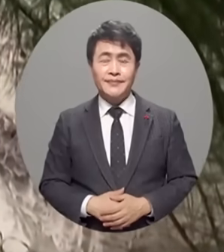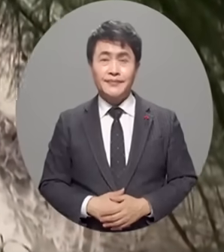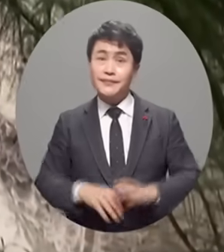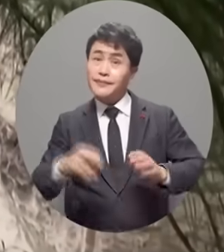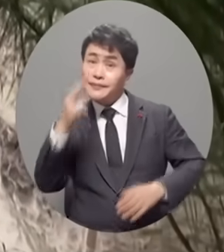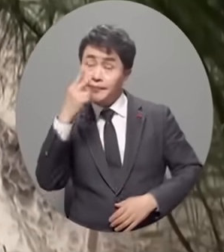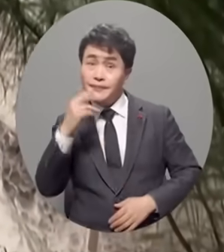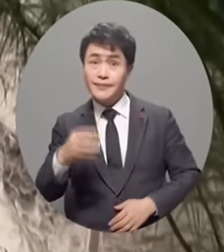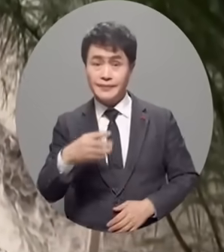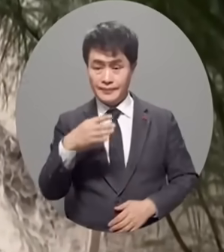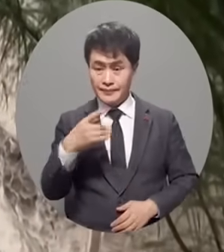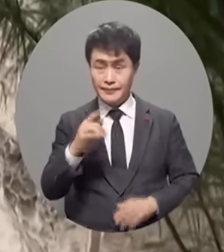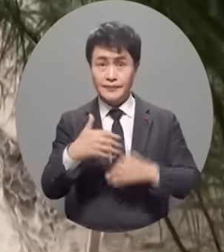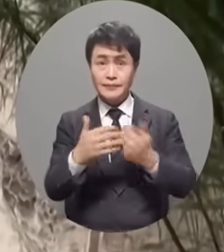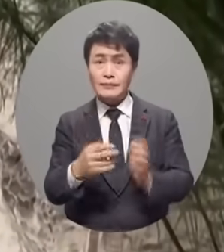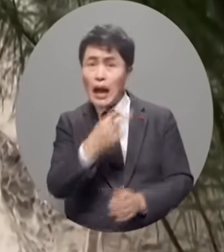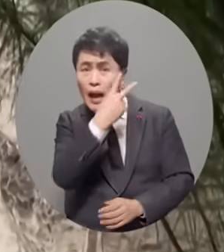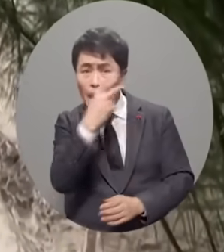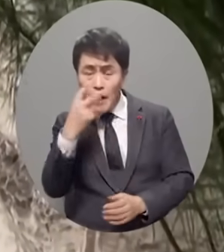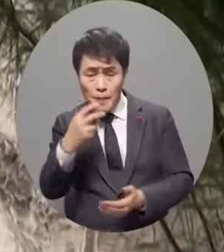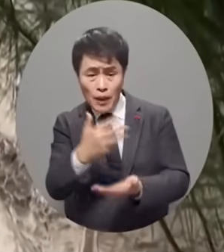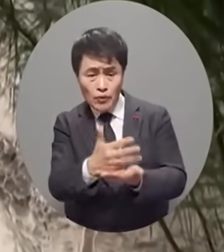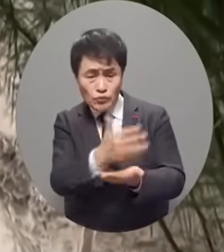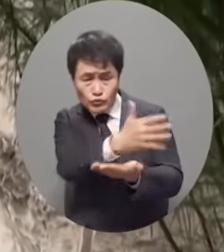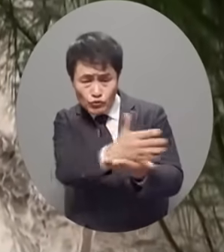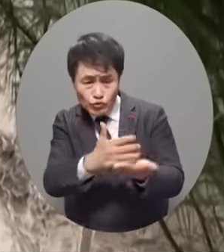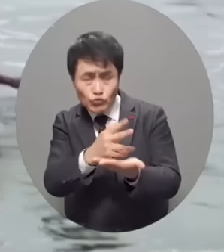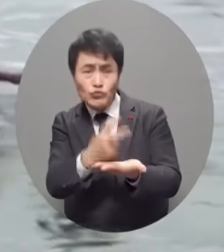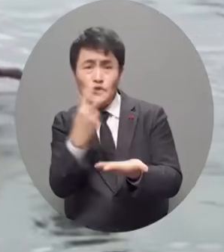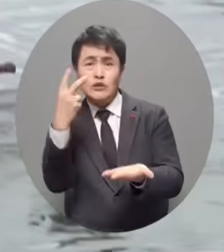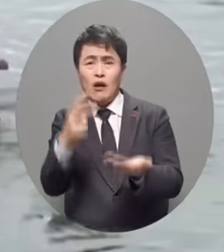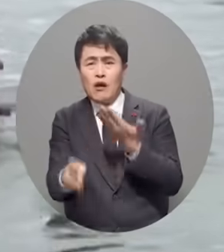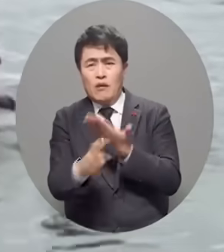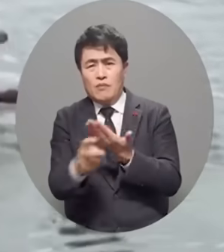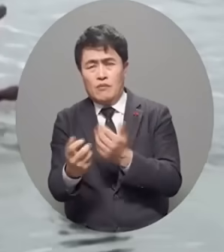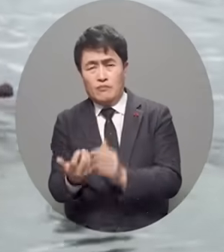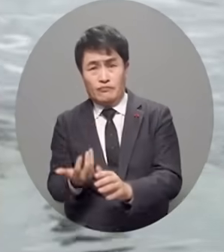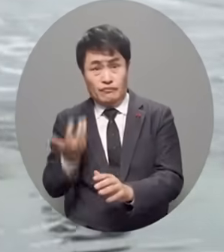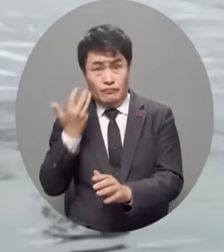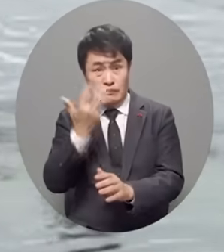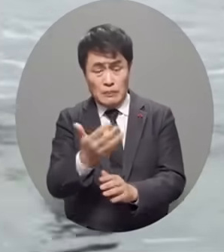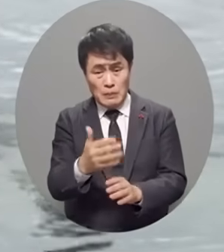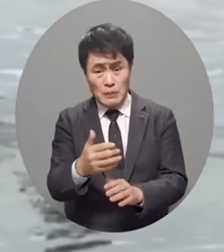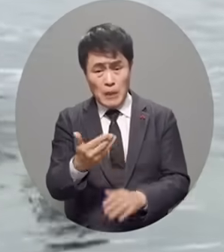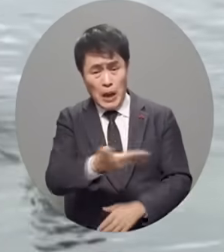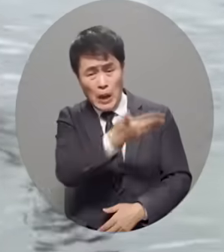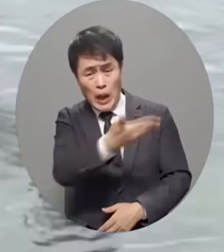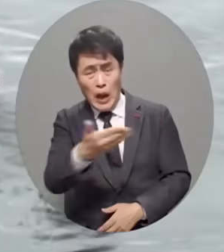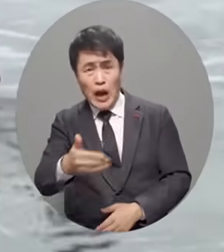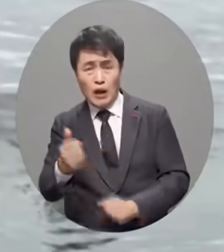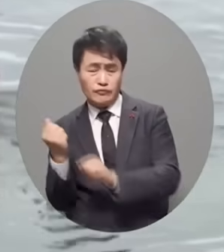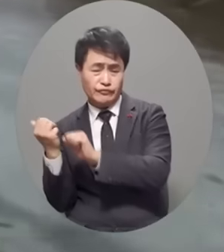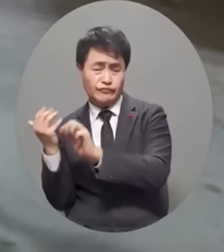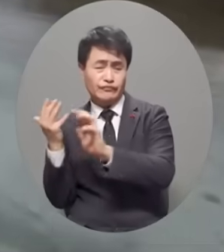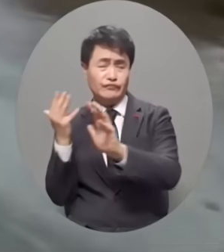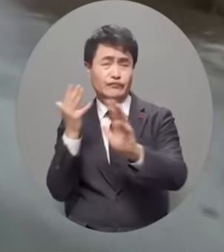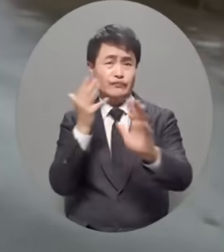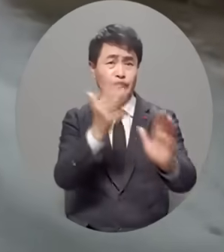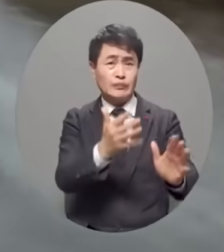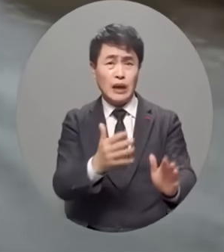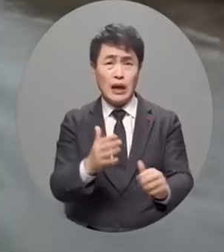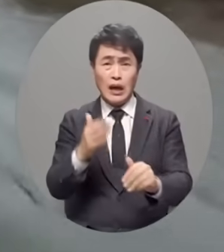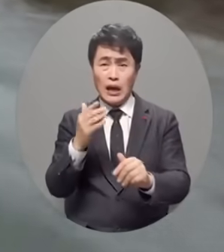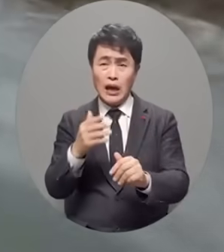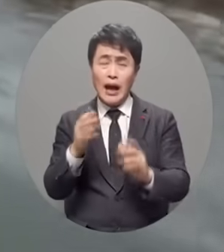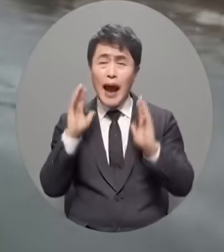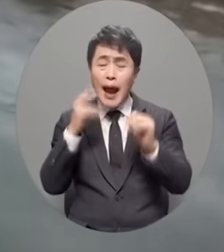미국 텍사스주와 멕시코 국경 지역. 불법 이민자들이 끊임없이 얕은 하천을 건너갑니다. 아이는 목마